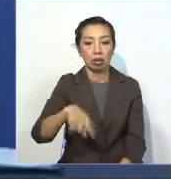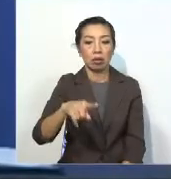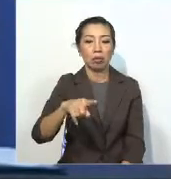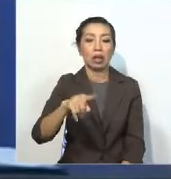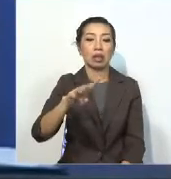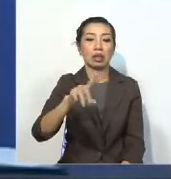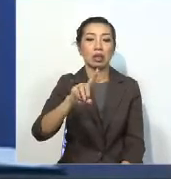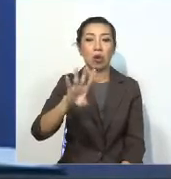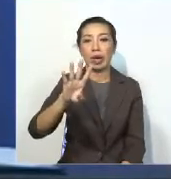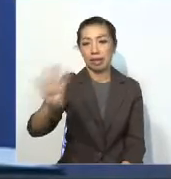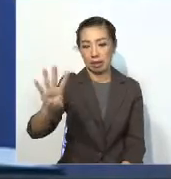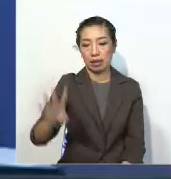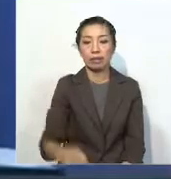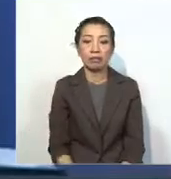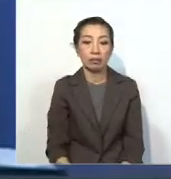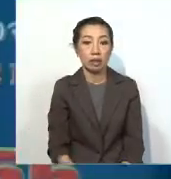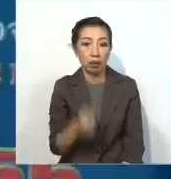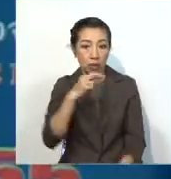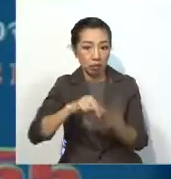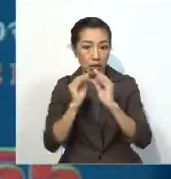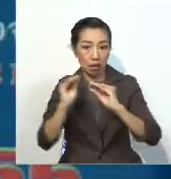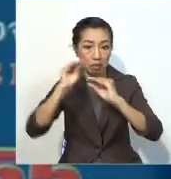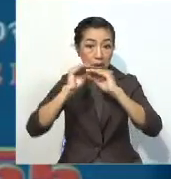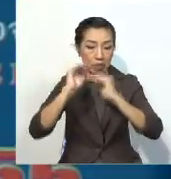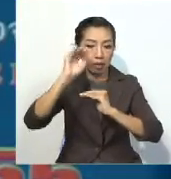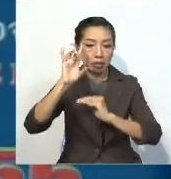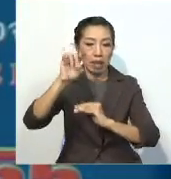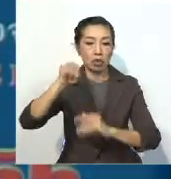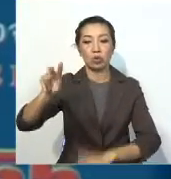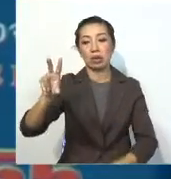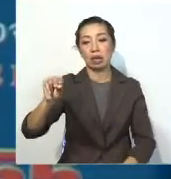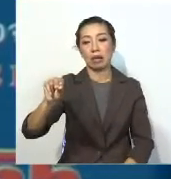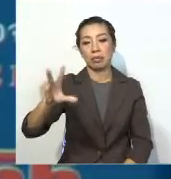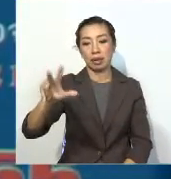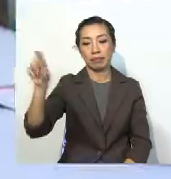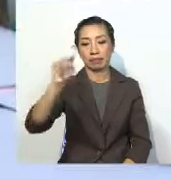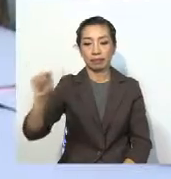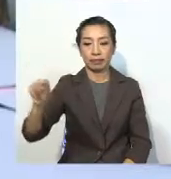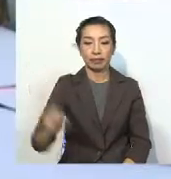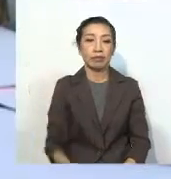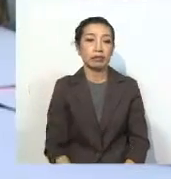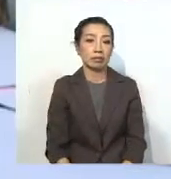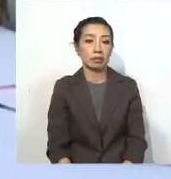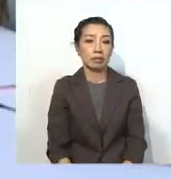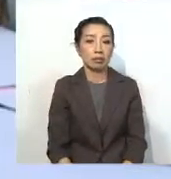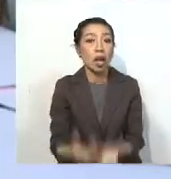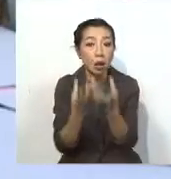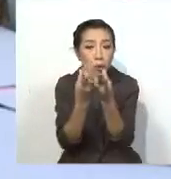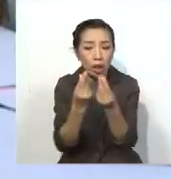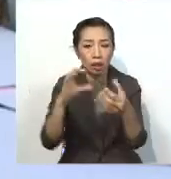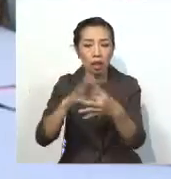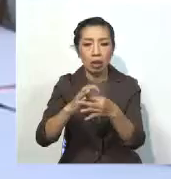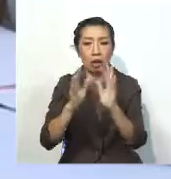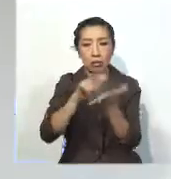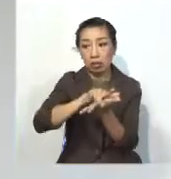1,104 เที่ยวต่อวันสัดส่วนเพิ่มขึ้นร้อยละ 8.33 ค่ะ ทีนี้นะครับจำนวนตัวเลขเที่ยวบินแล้วก็จำ